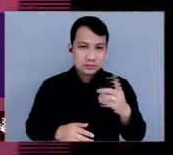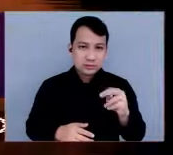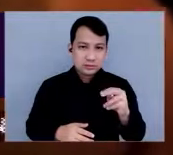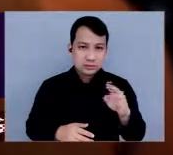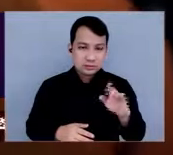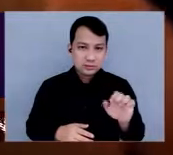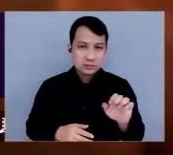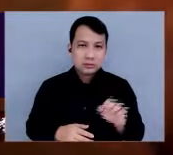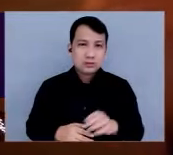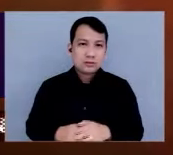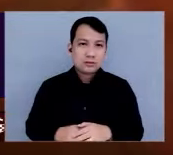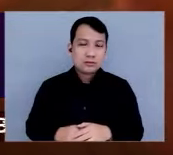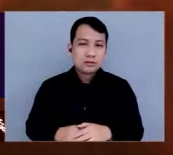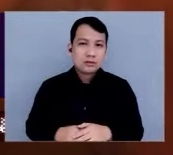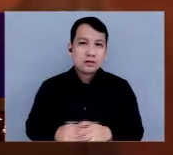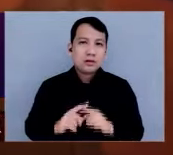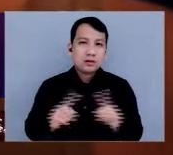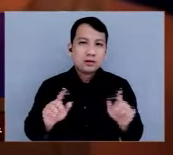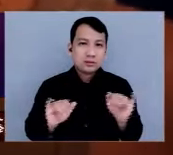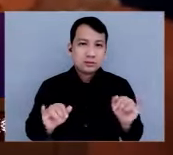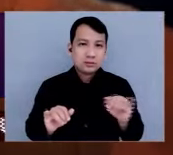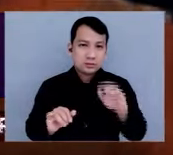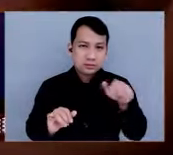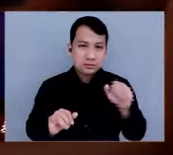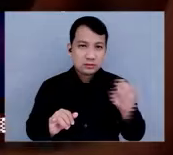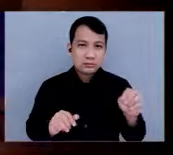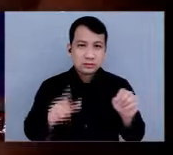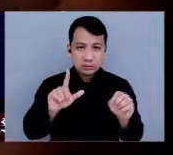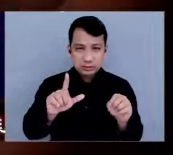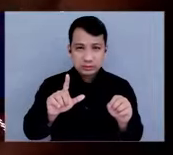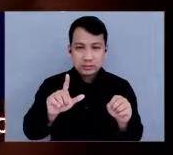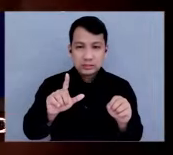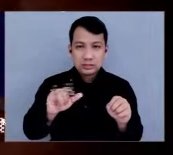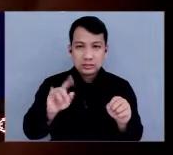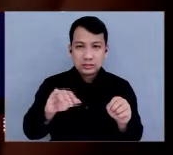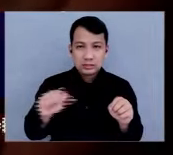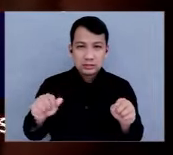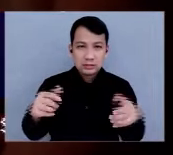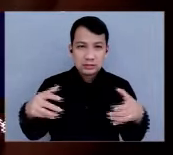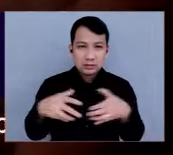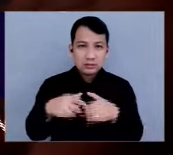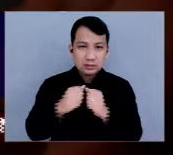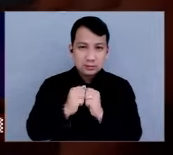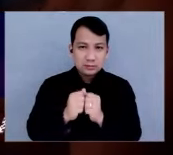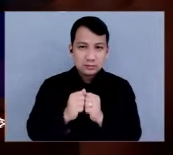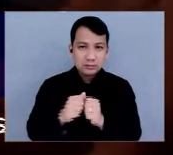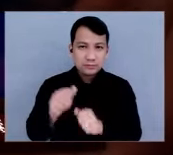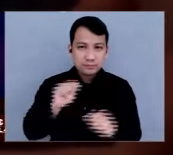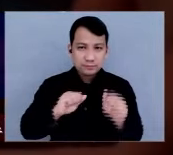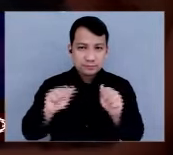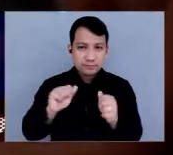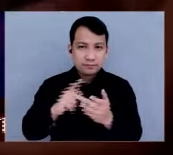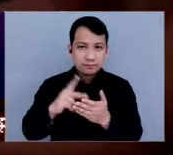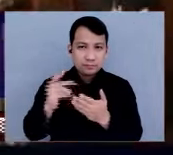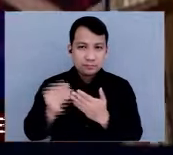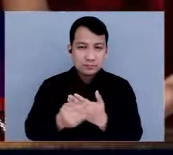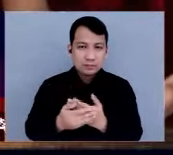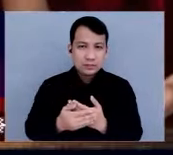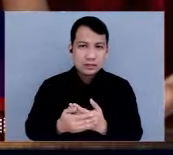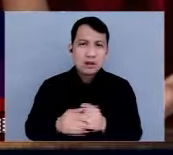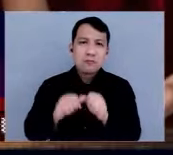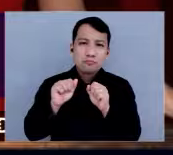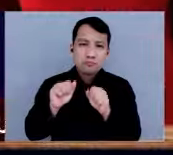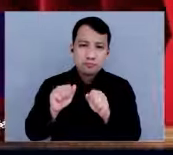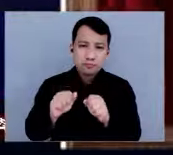J What ifa James re at lies sa Soberano ang magtambal sa acting project pwede sa